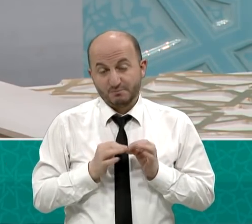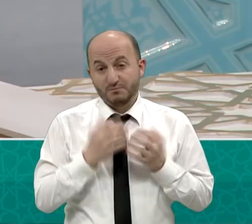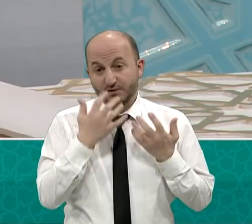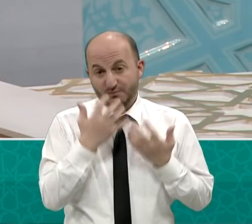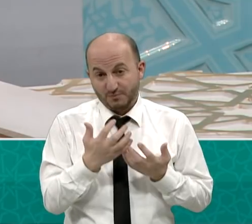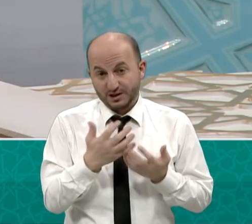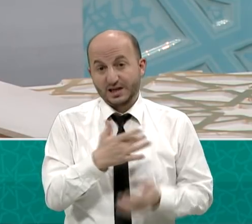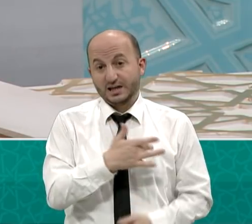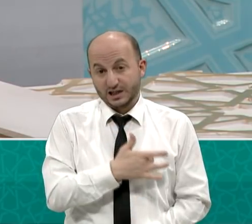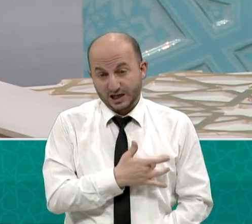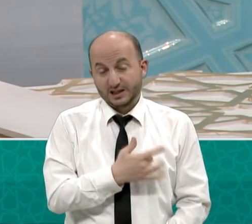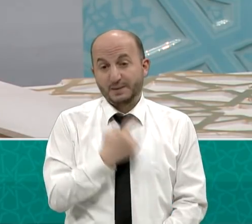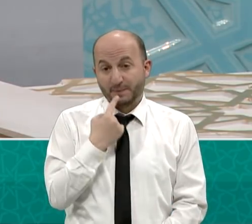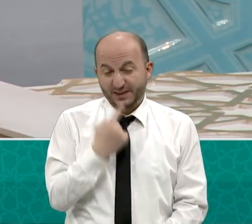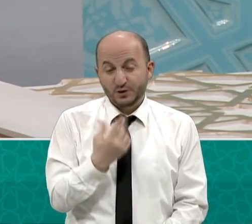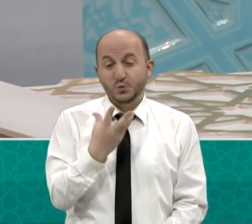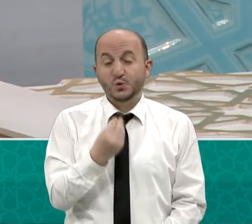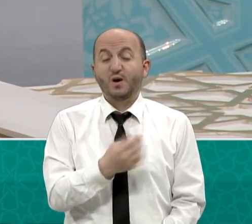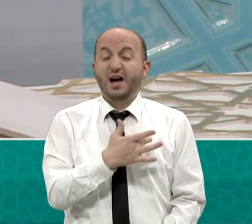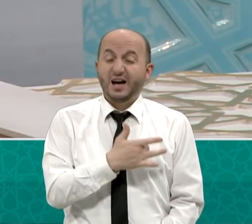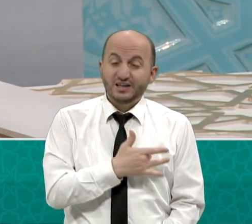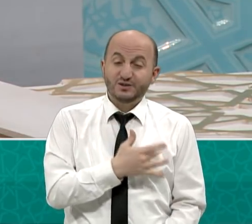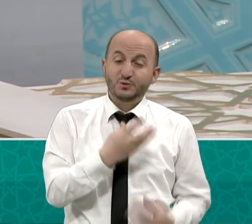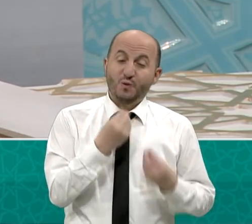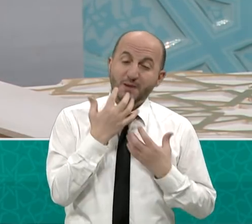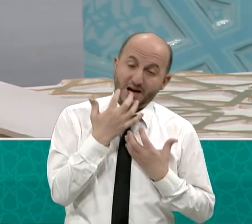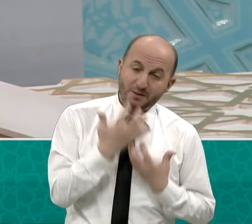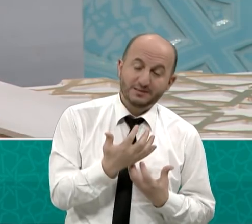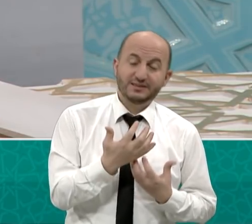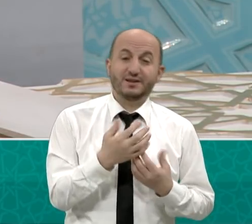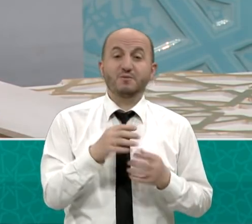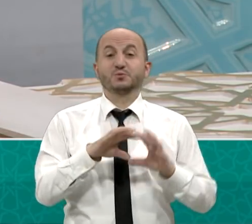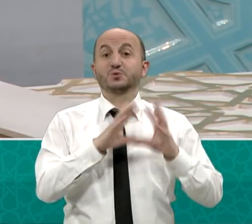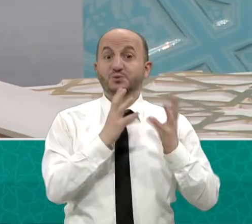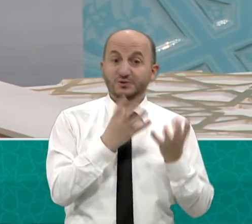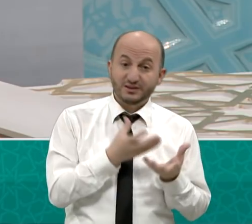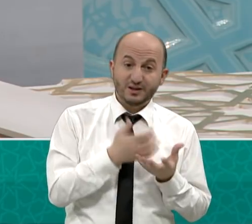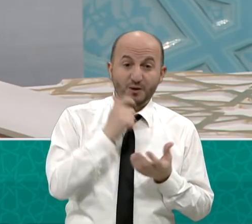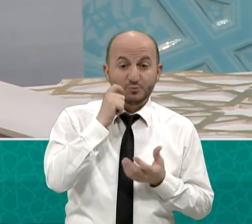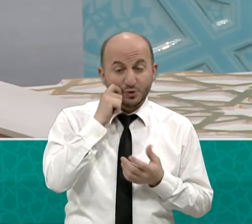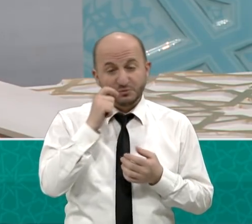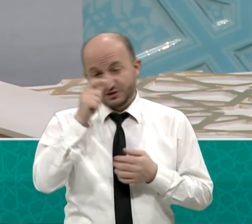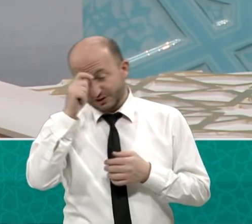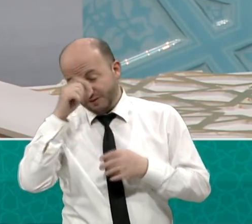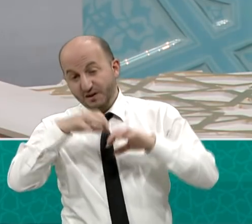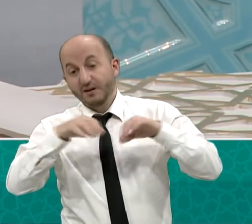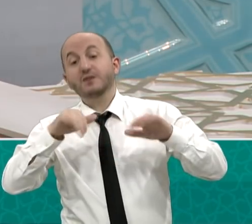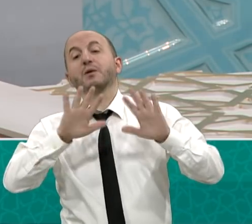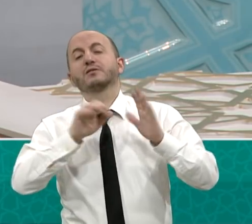Bismillahirrahmanirrahim deriz. Çok acıyan, çok merhamet eden, bu dünyada mümin kafir